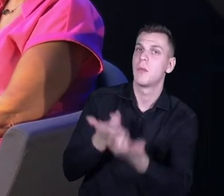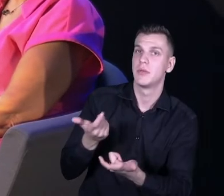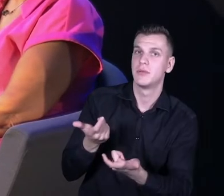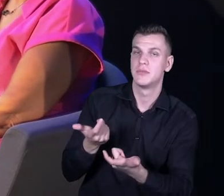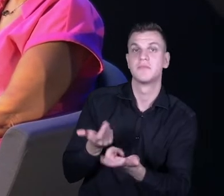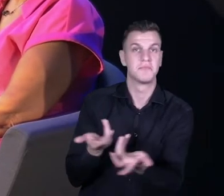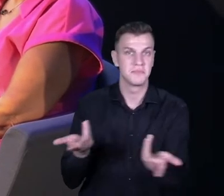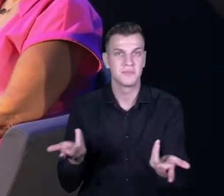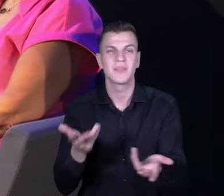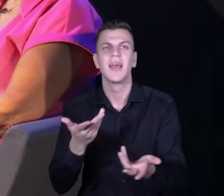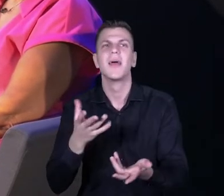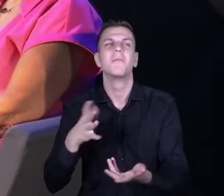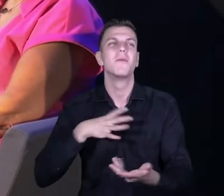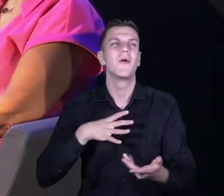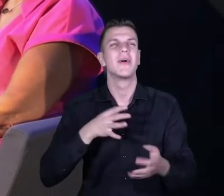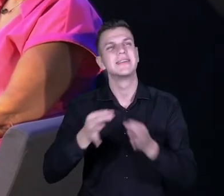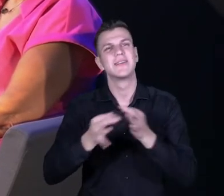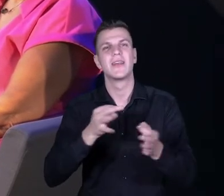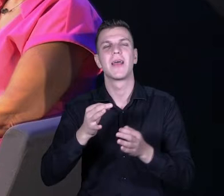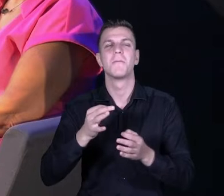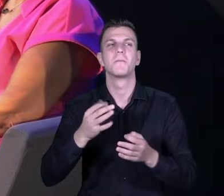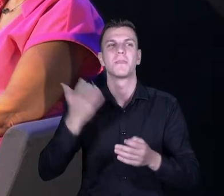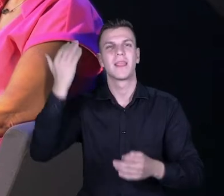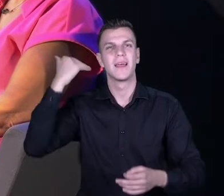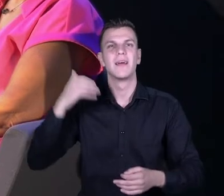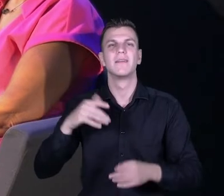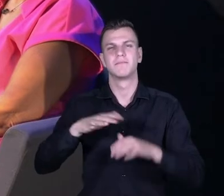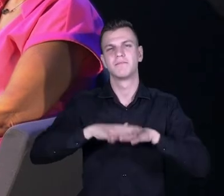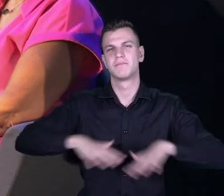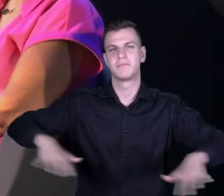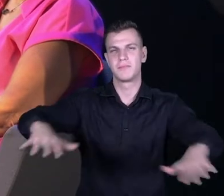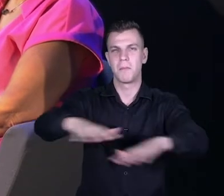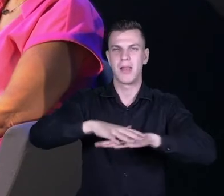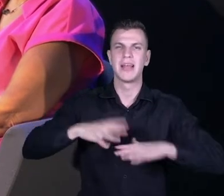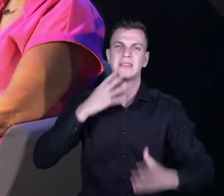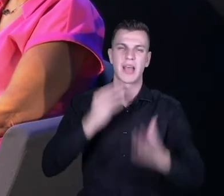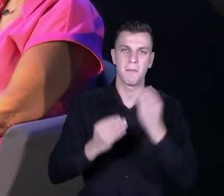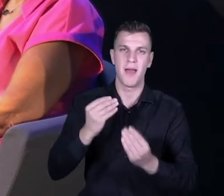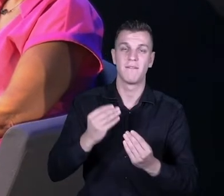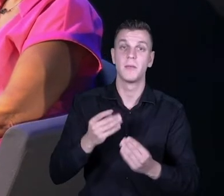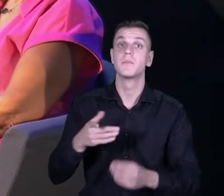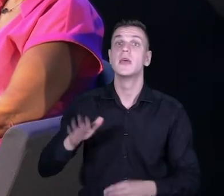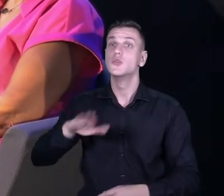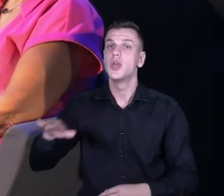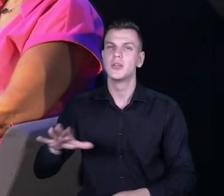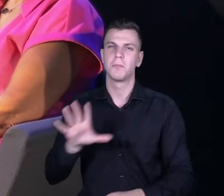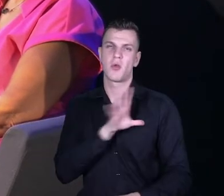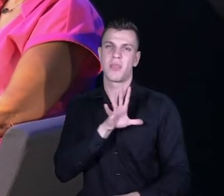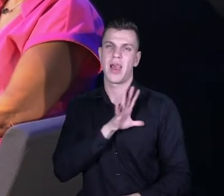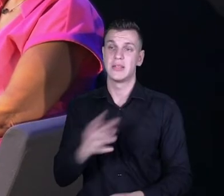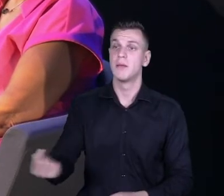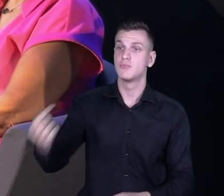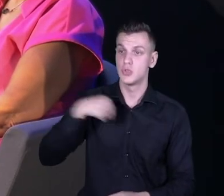to zilustrować, to jest projekt placu zabaw. Dzieci przyszły, uczennice z klasy piątej, któregoś dnia do mnie